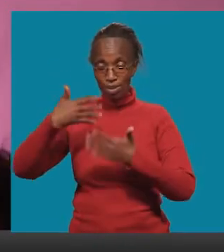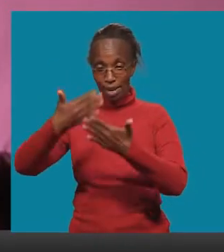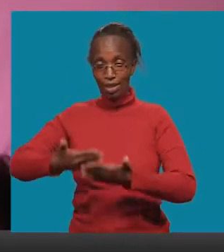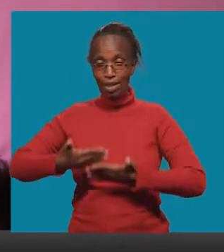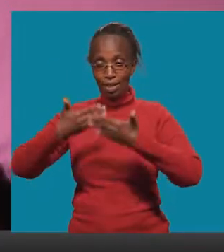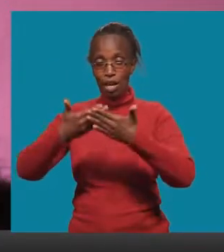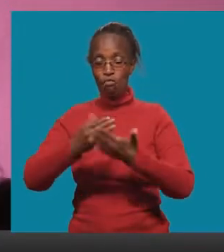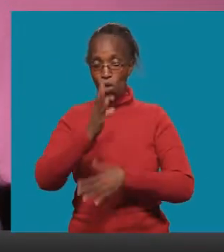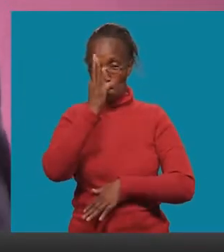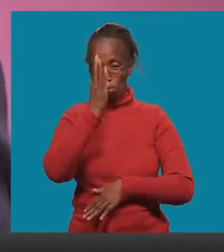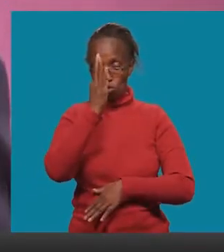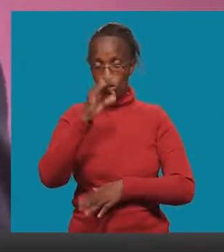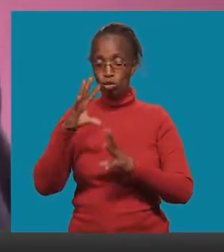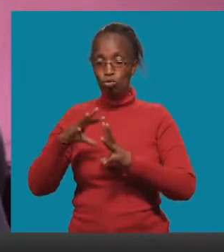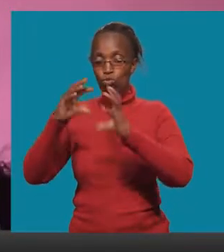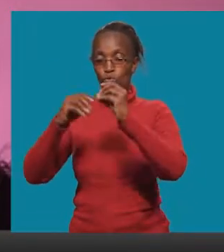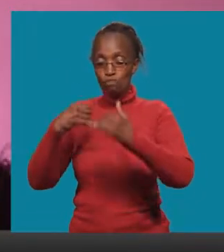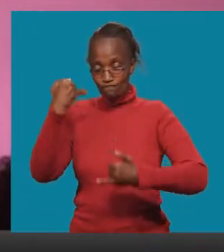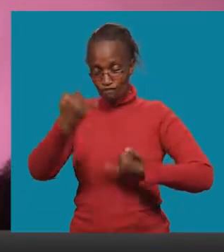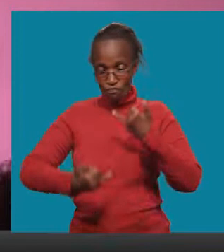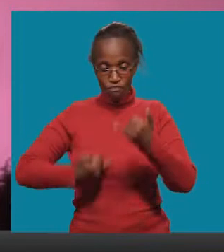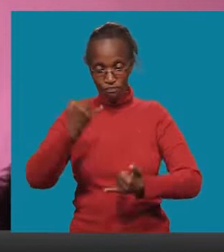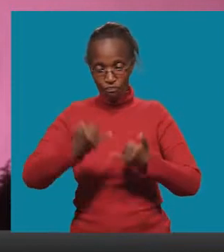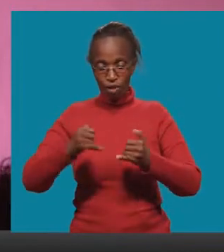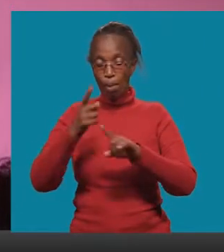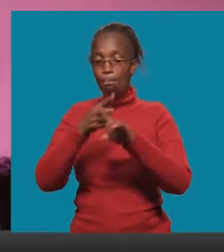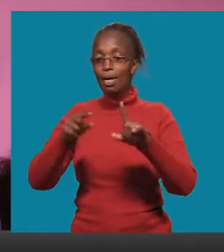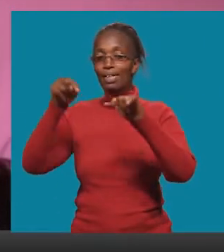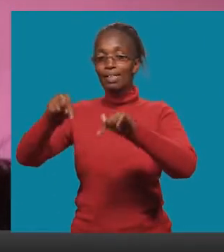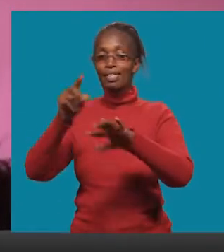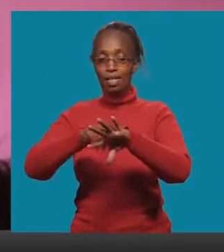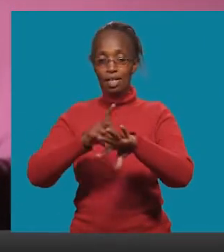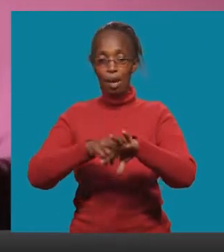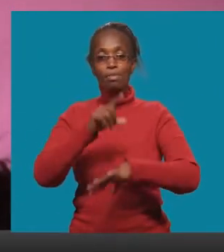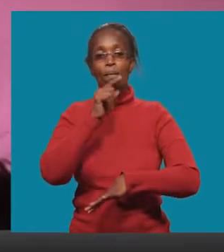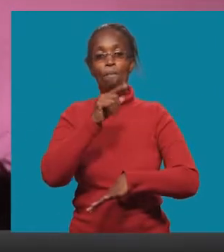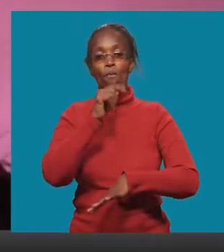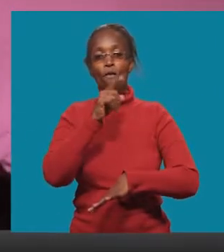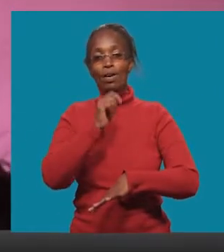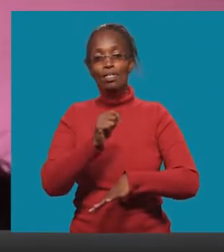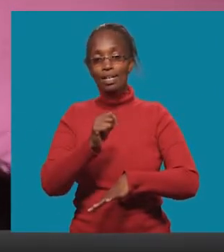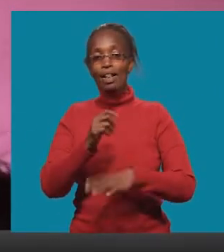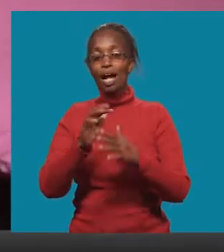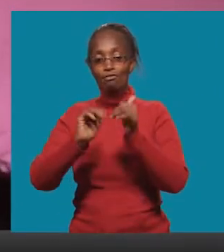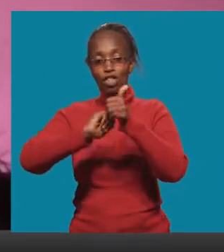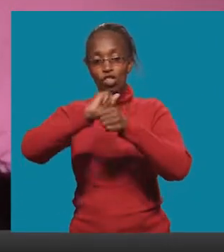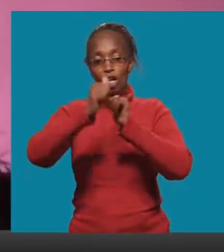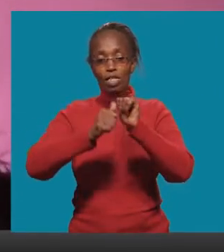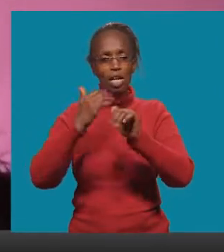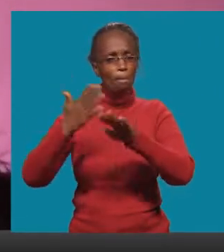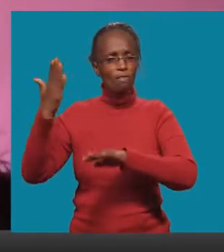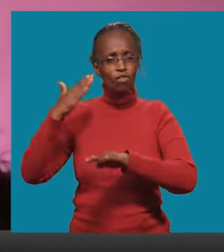we always give a boo to go and enjoy themselves. Now this time boys are coming. I'm very